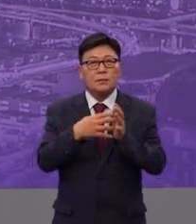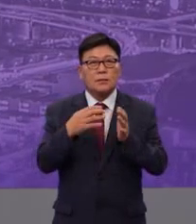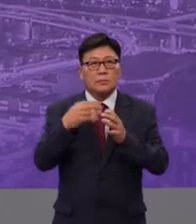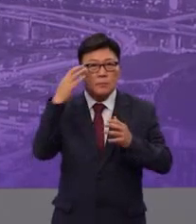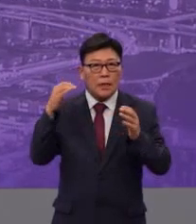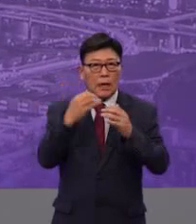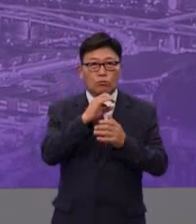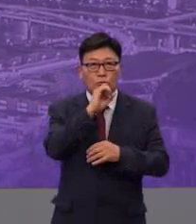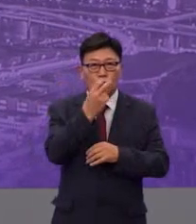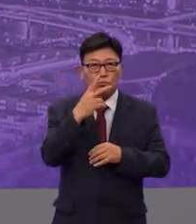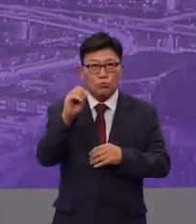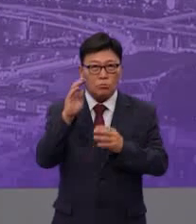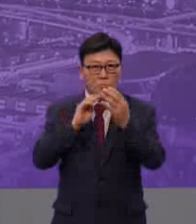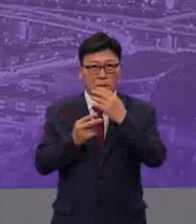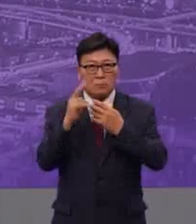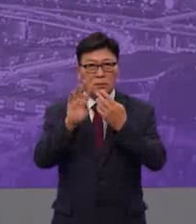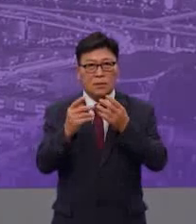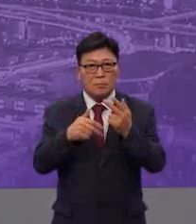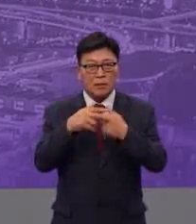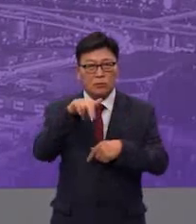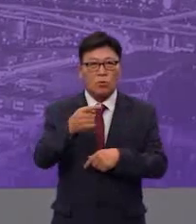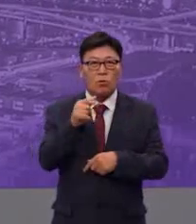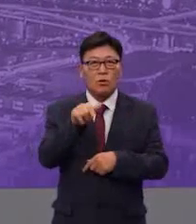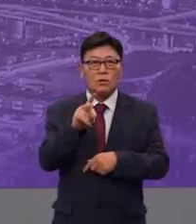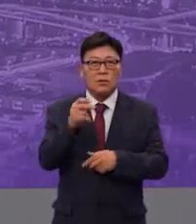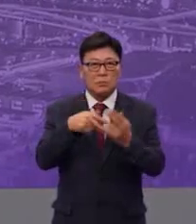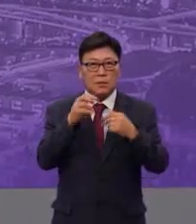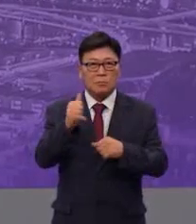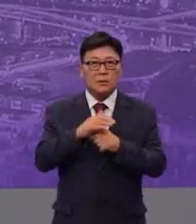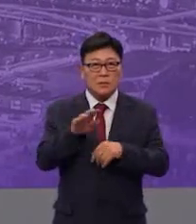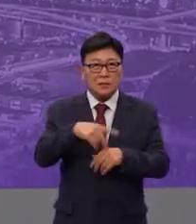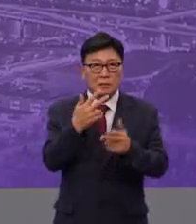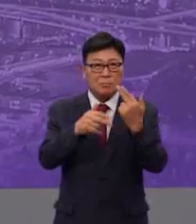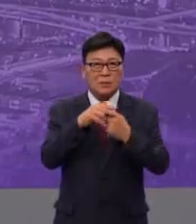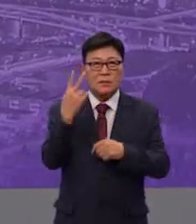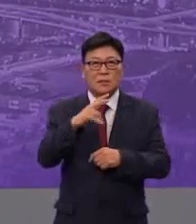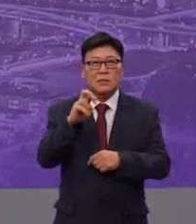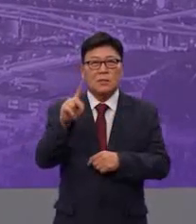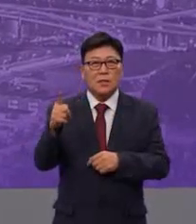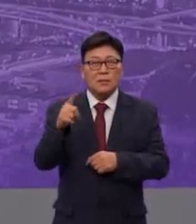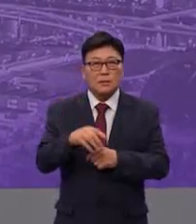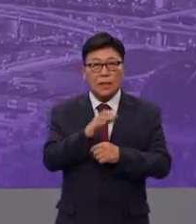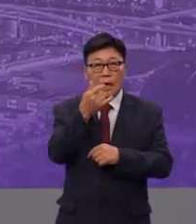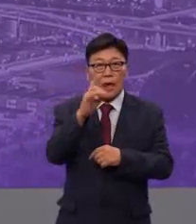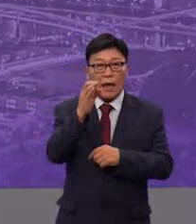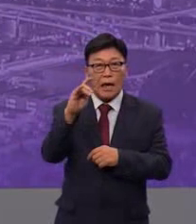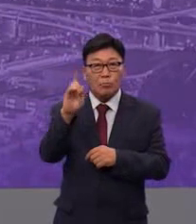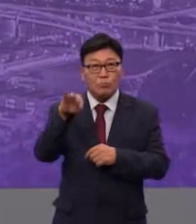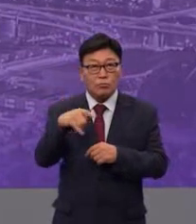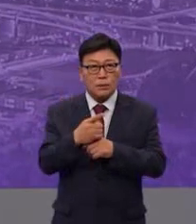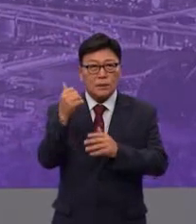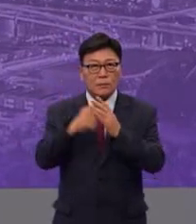반갑습니다. 사단법인 한국 O2O 미래비전협회 조경희 협회장입니다. 저희 협회는 2021년